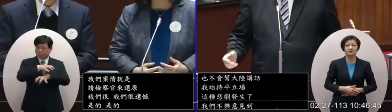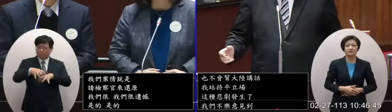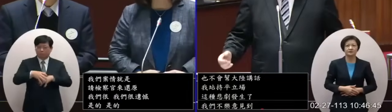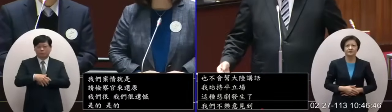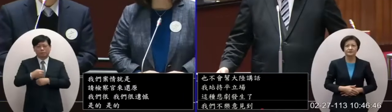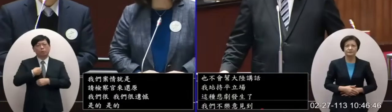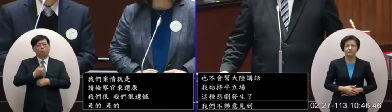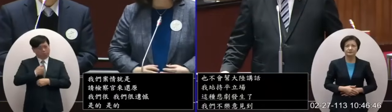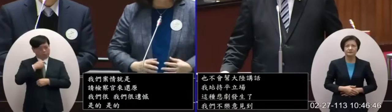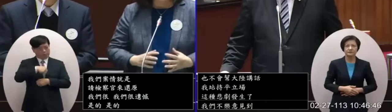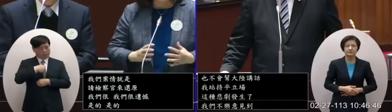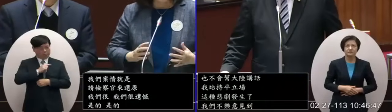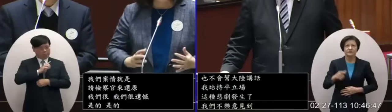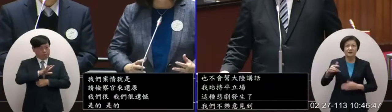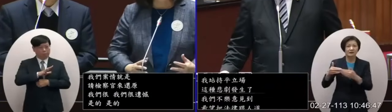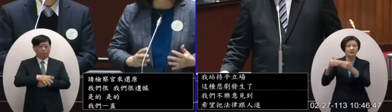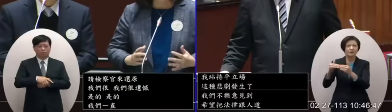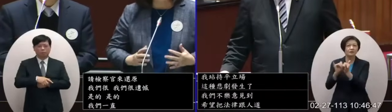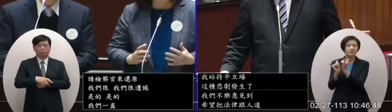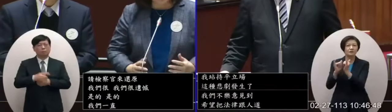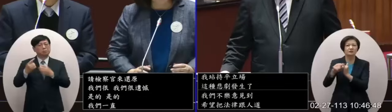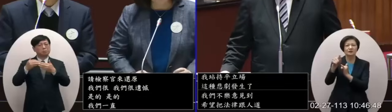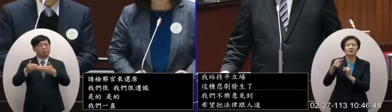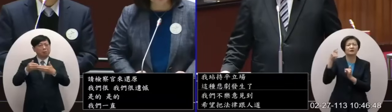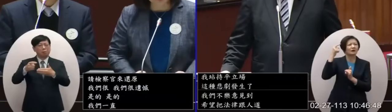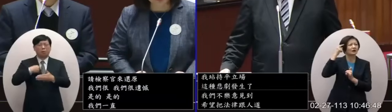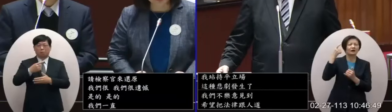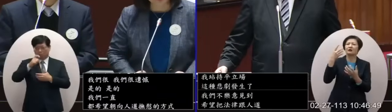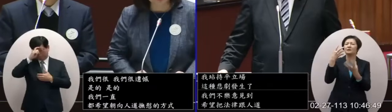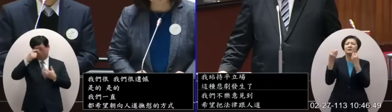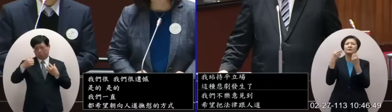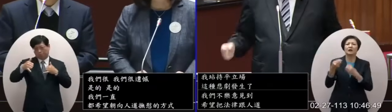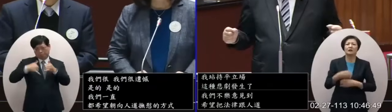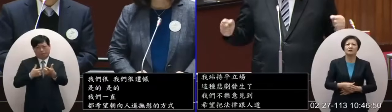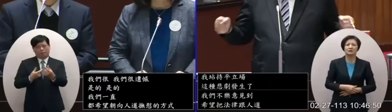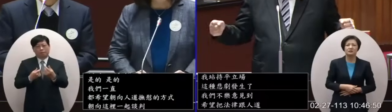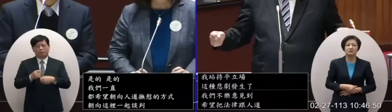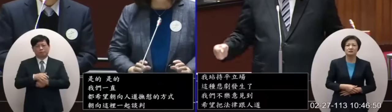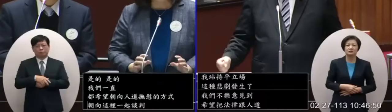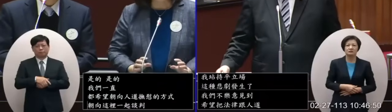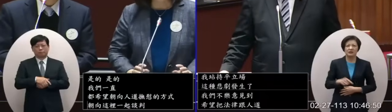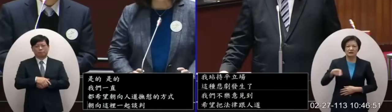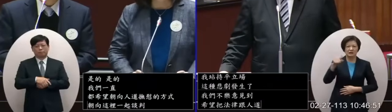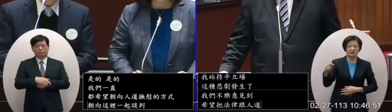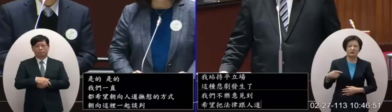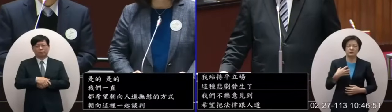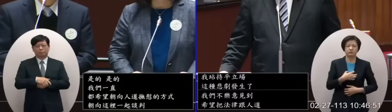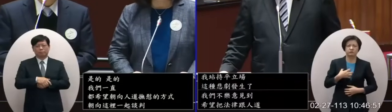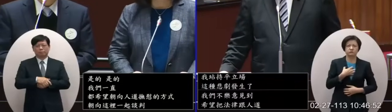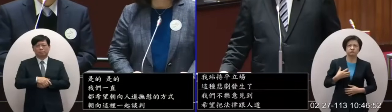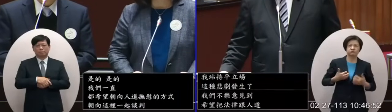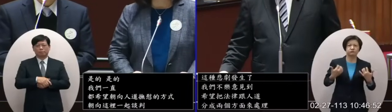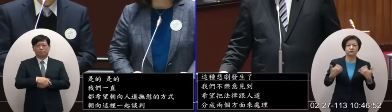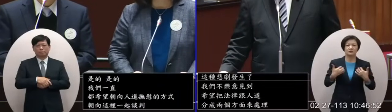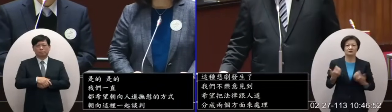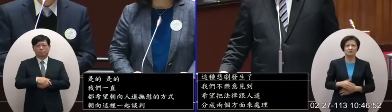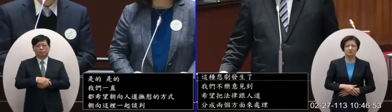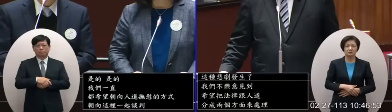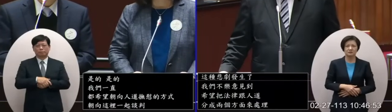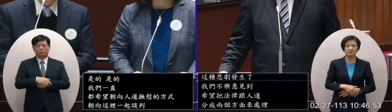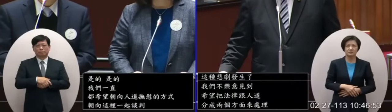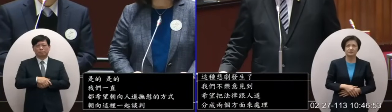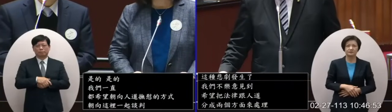我方是如此， 大陆老百姓他搞不清 楚，对方我们也希望是如此。 群情激愤了哈，所以目前